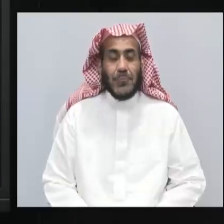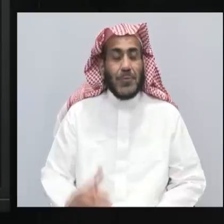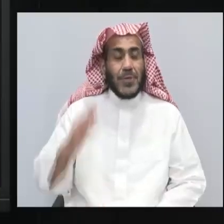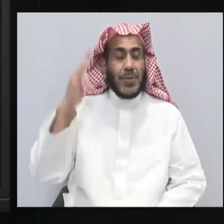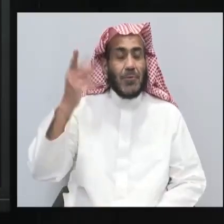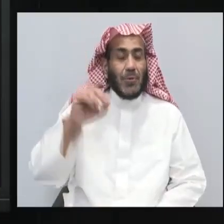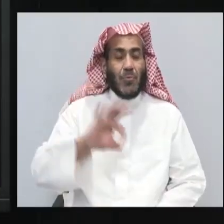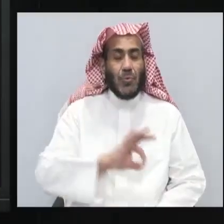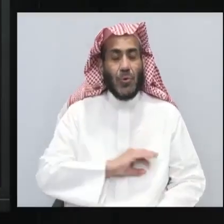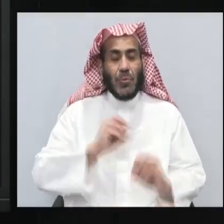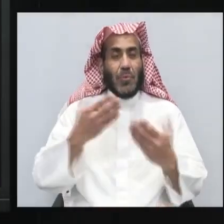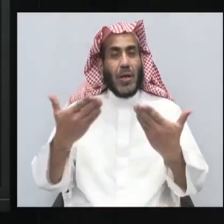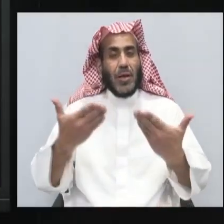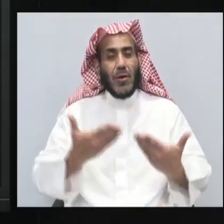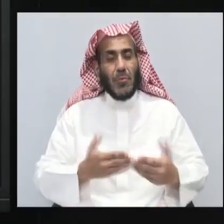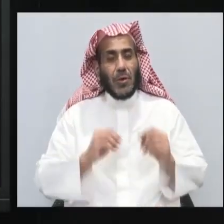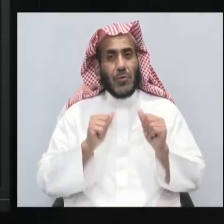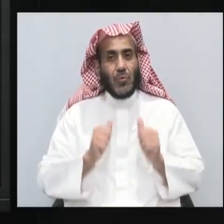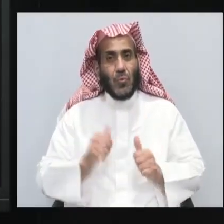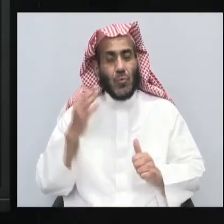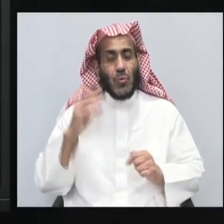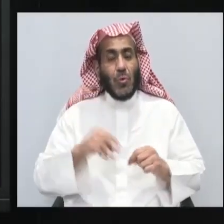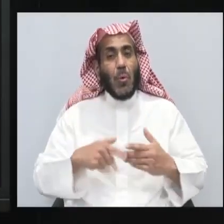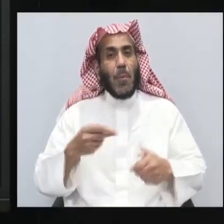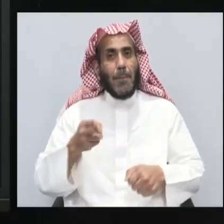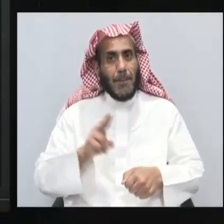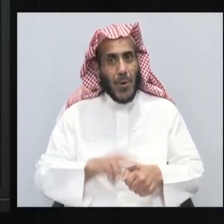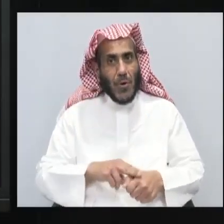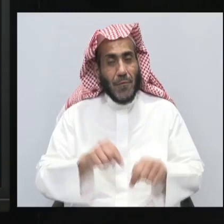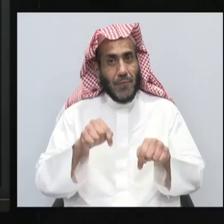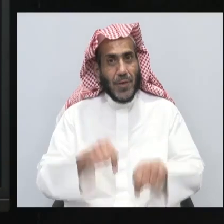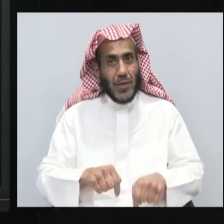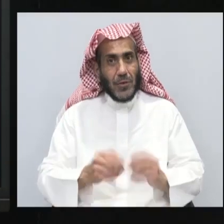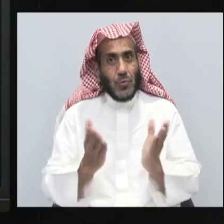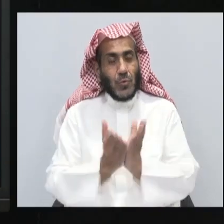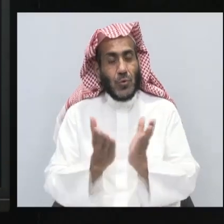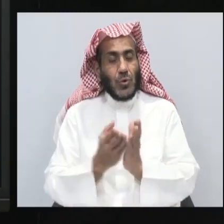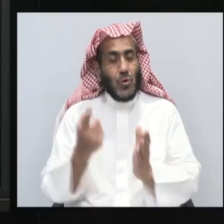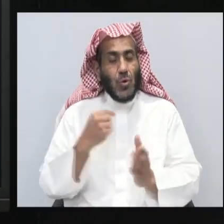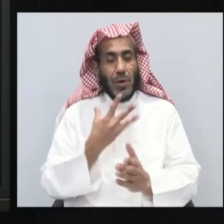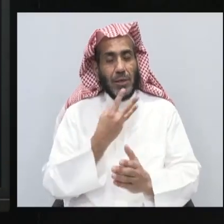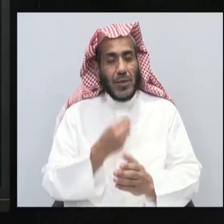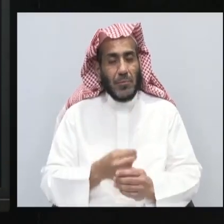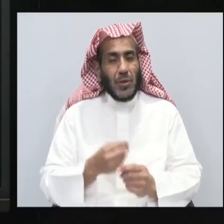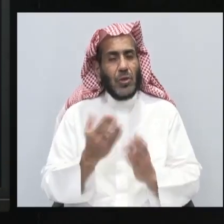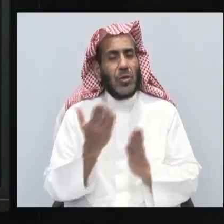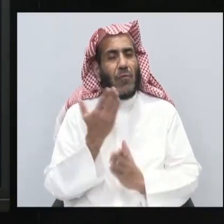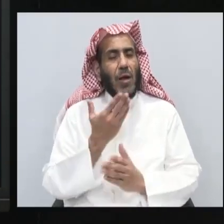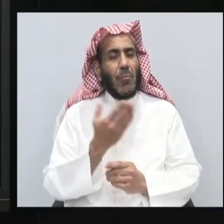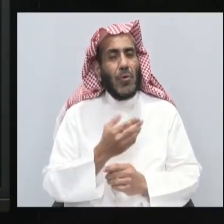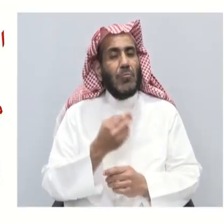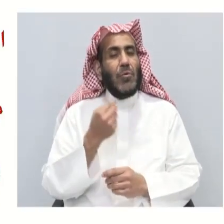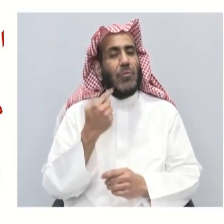السلام عليكم ورحمة الله، حياكم الله طلابنا وطالباتنا مرة أخرى في حصة من حصص العلوم الجميلة للصف